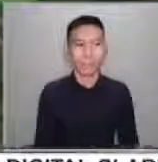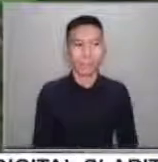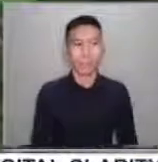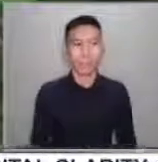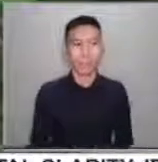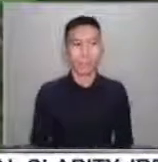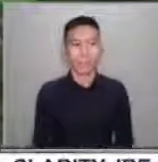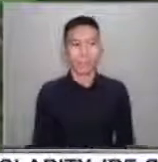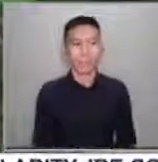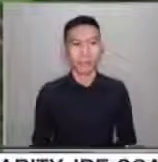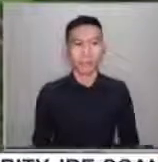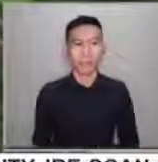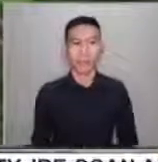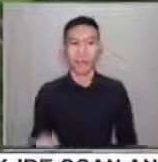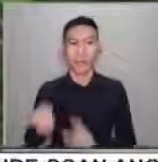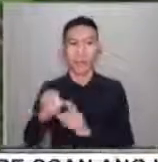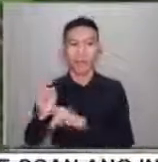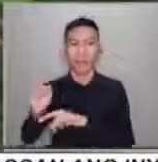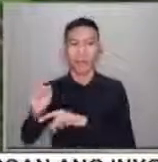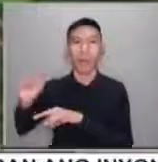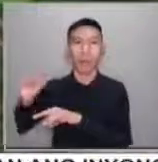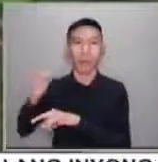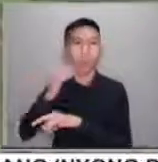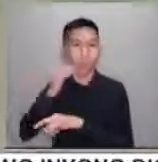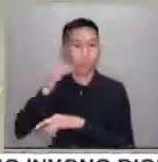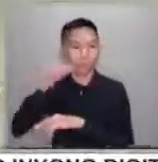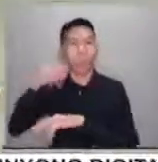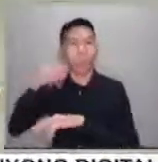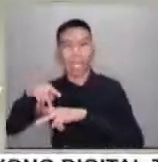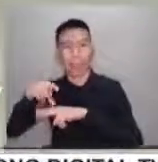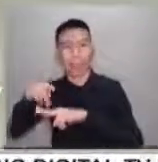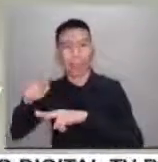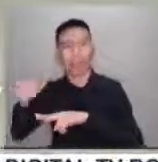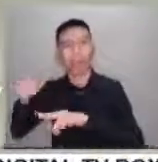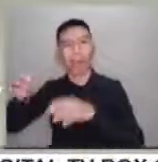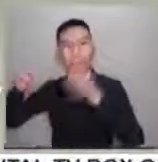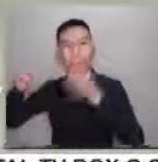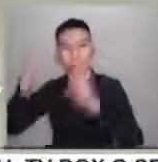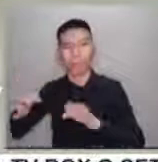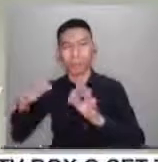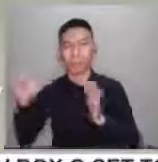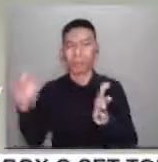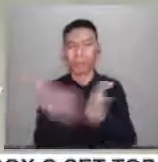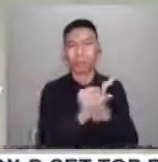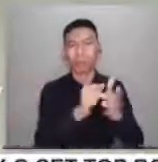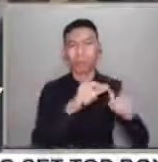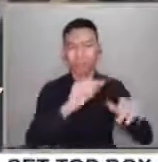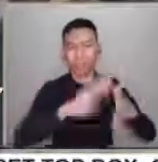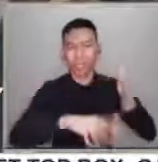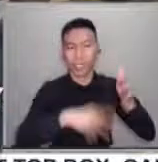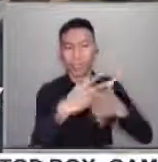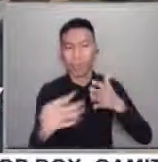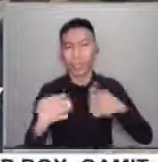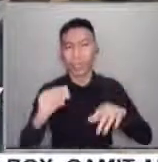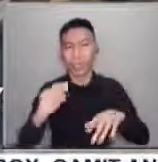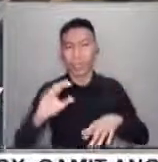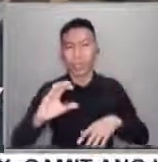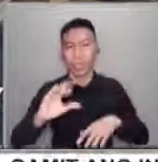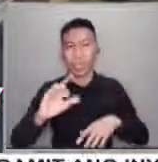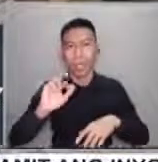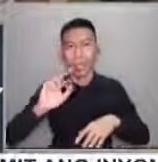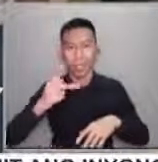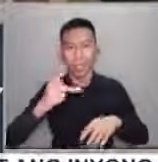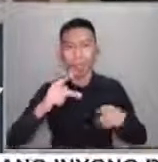Mula sa Pangasinan si Jenny Dean, kaya naman pinili niya mag-book ng flight patungong Cebu sa Clark International Airport. Ang hindi niya